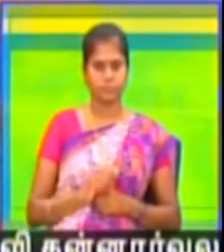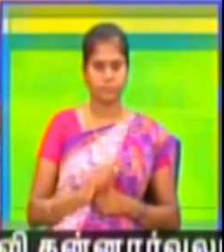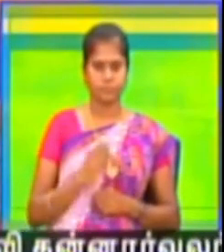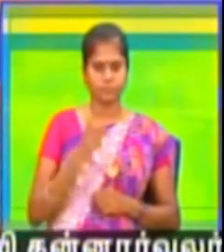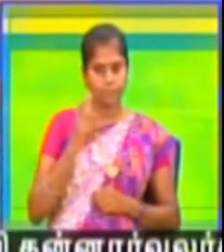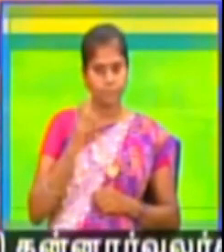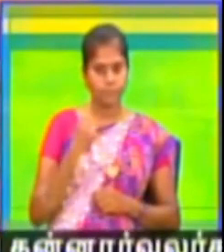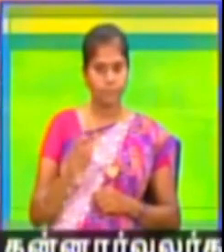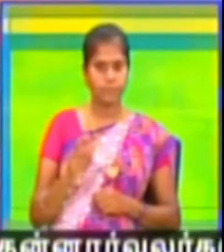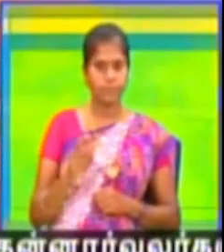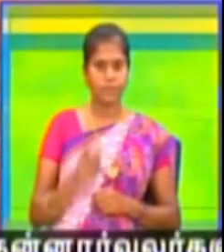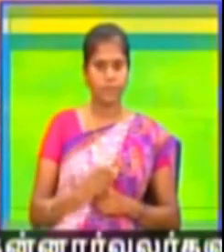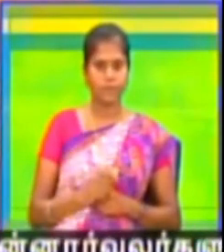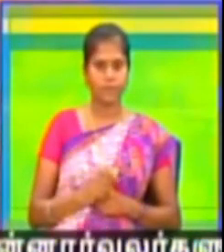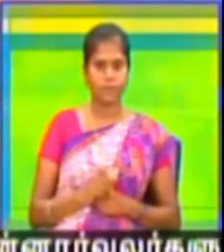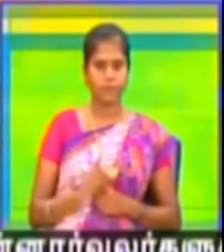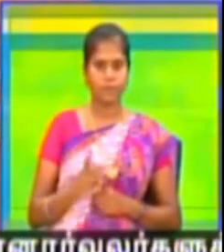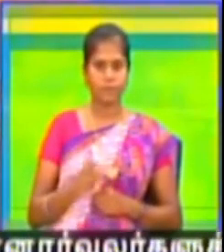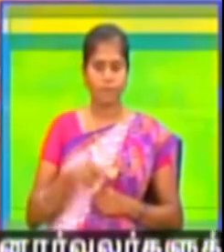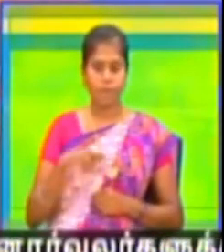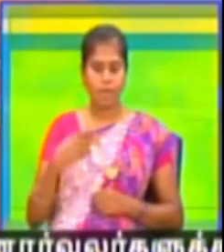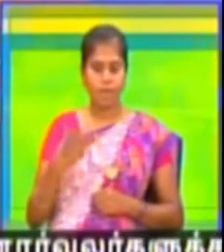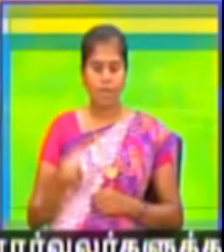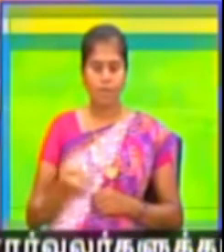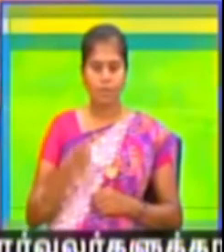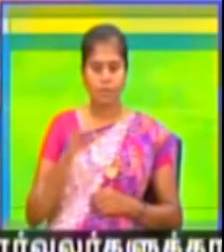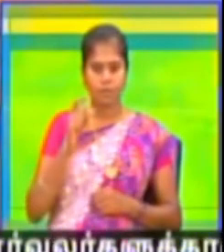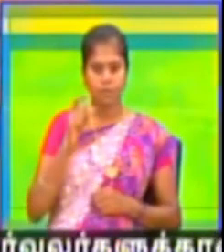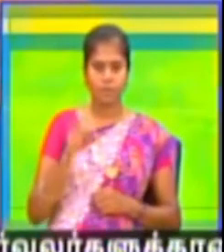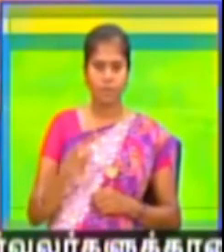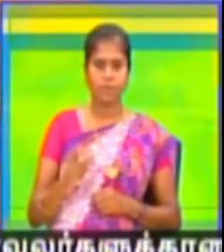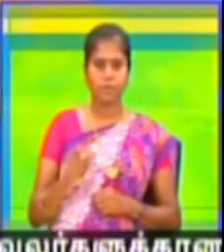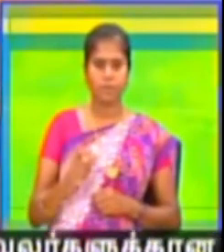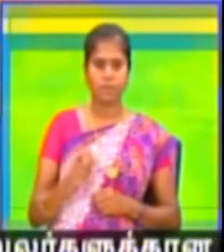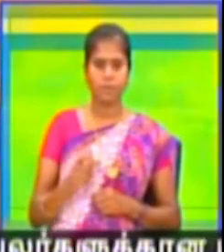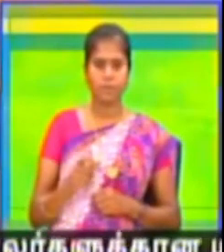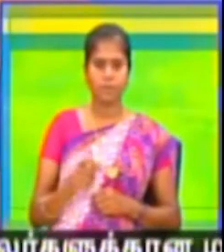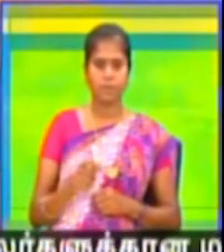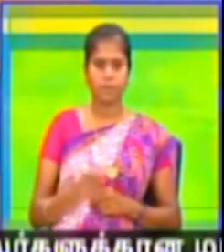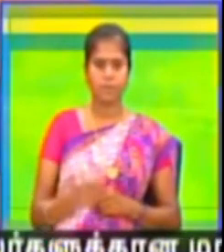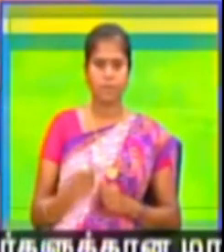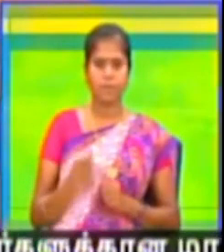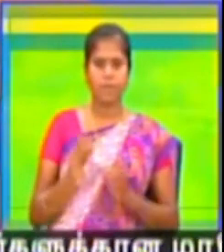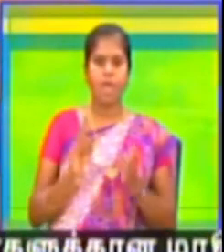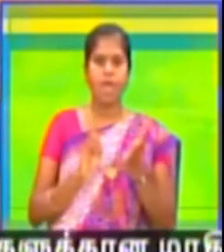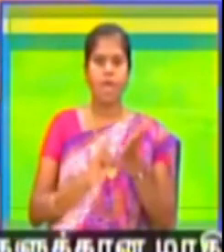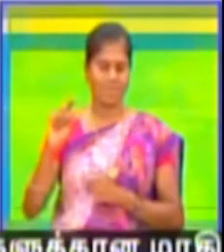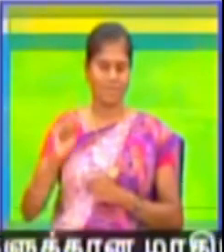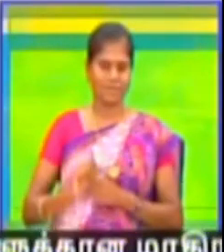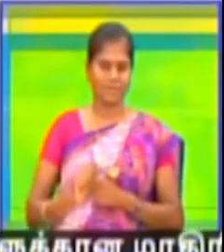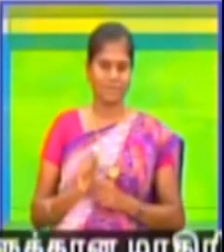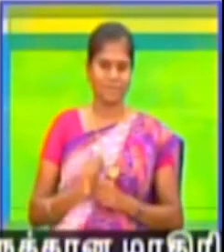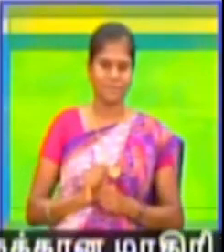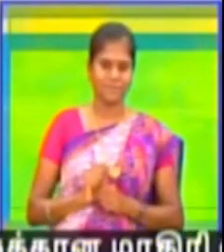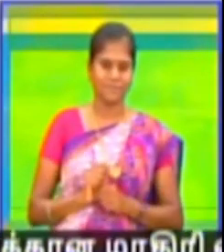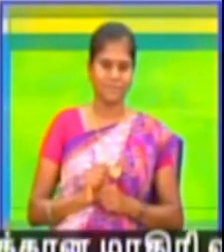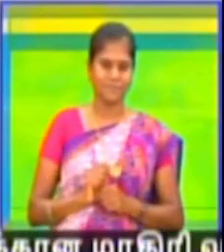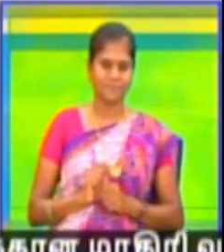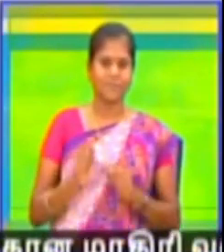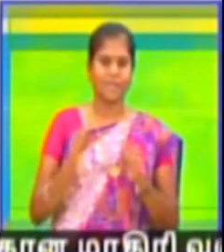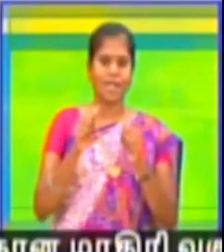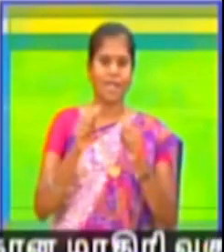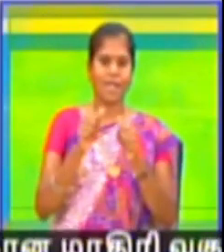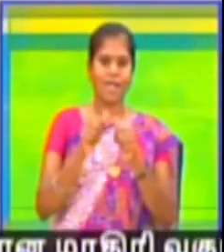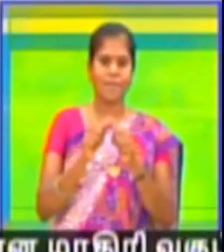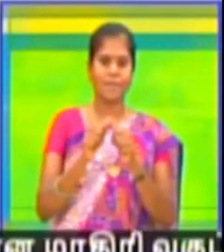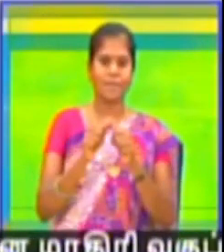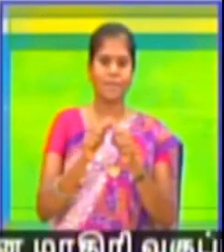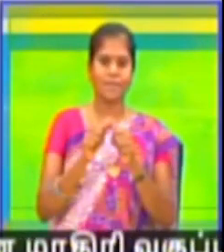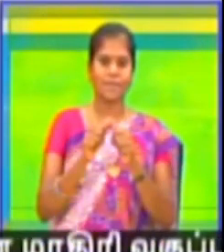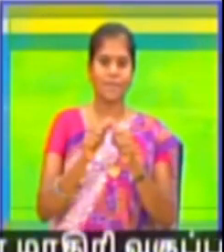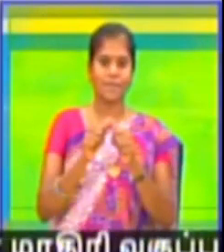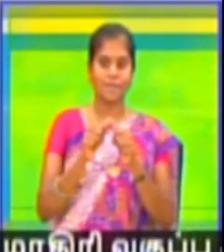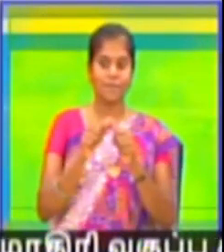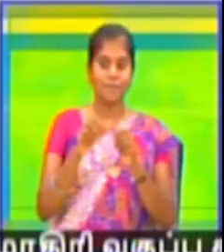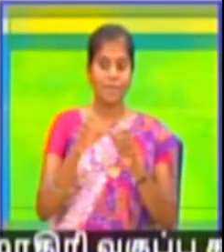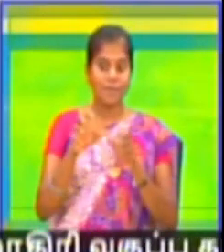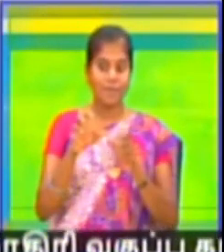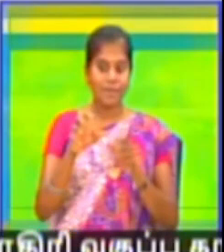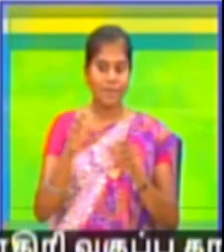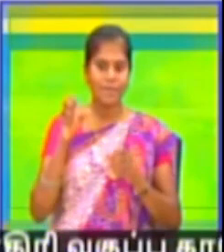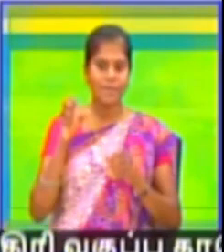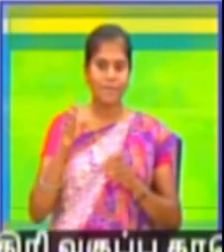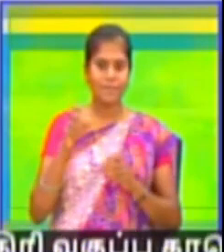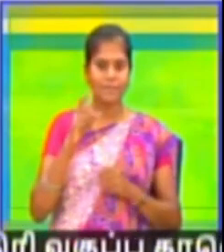பார்க்கறது வட அமெரிக்கா அப்படின்னு பெயர் வருவதற்கு என்ன காரணம்? அமெரிக்காவை கண்டுபிடித்தவர்